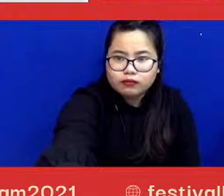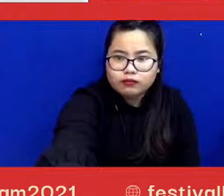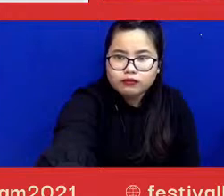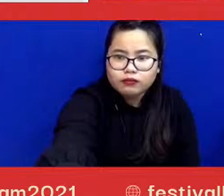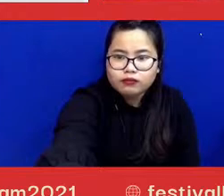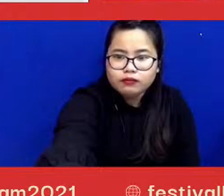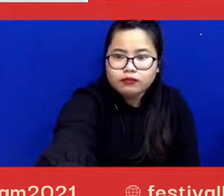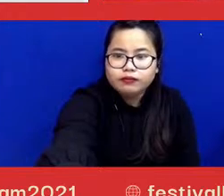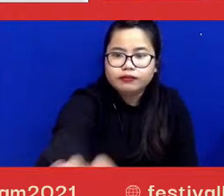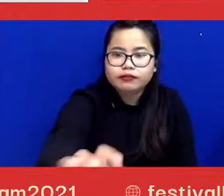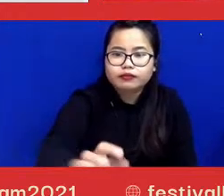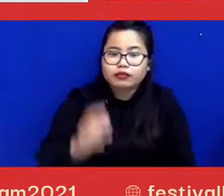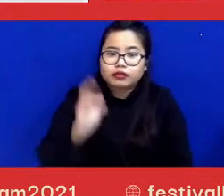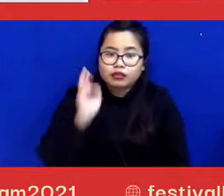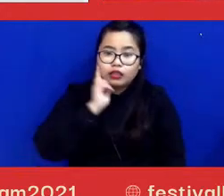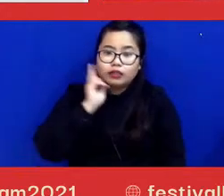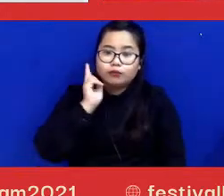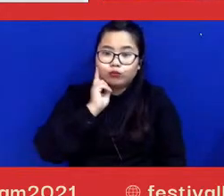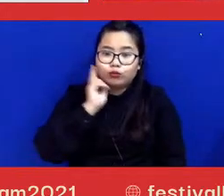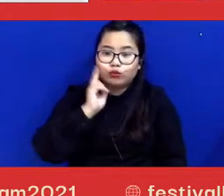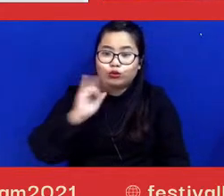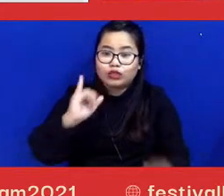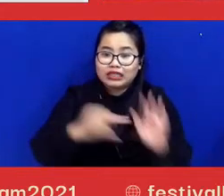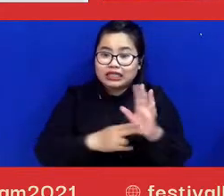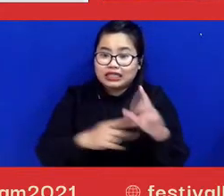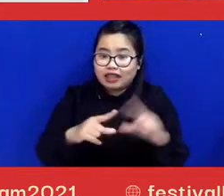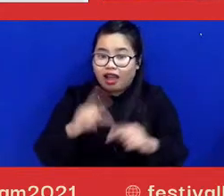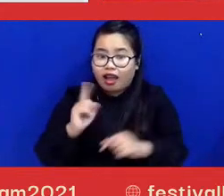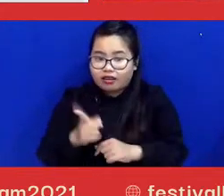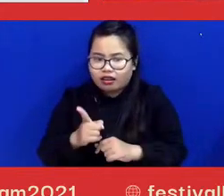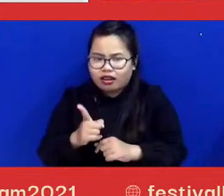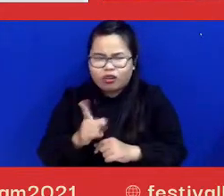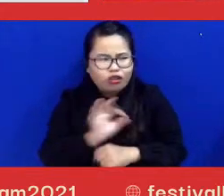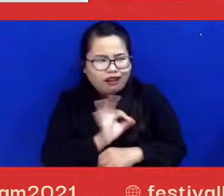Ibu Ina masih ada? Gak ada ya?